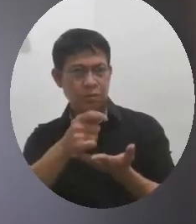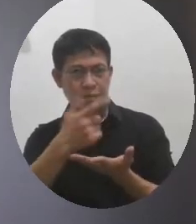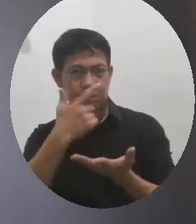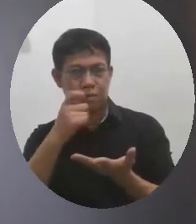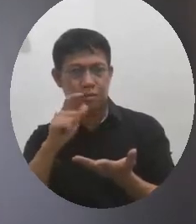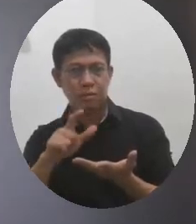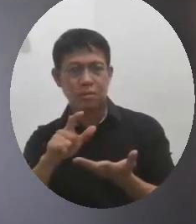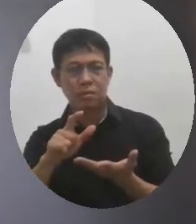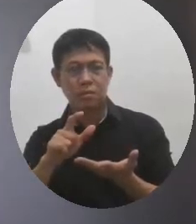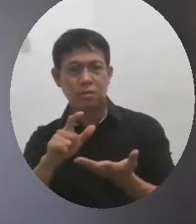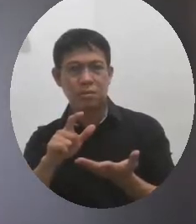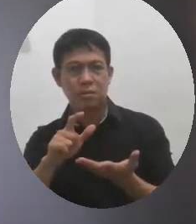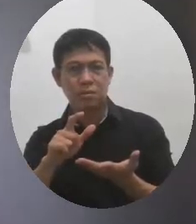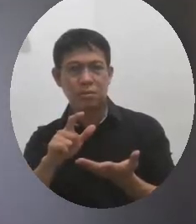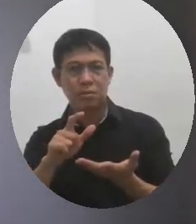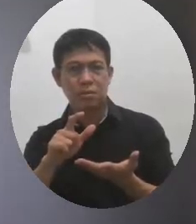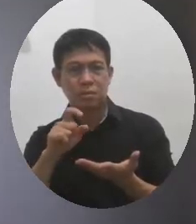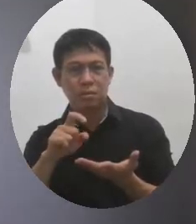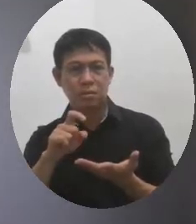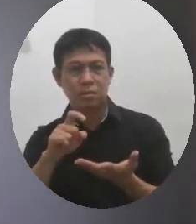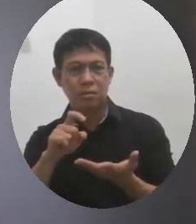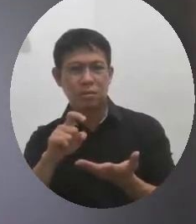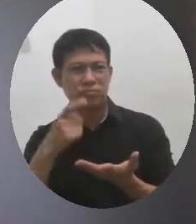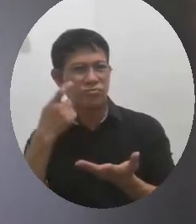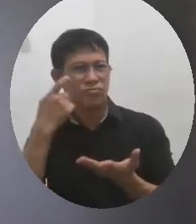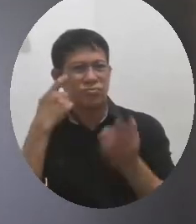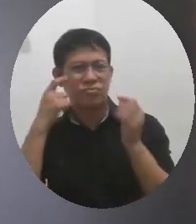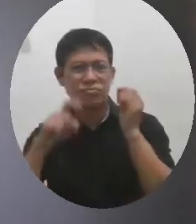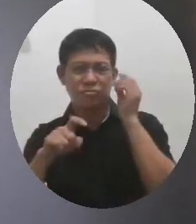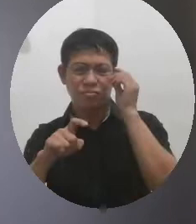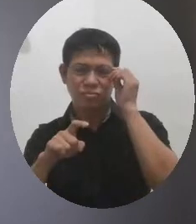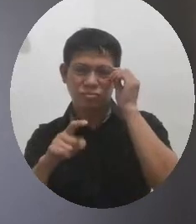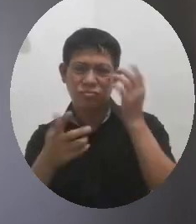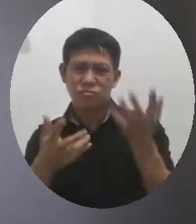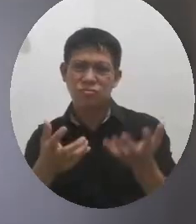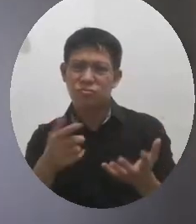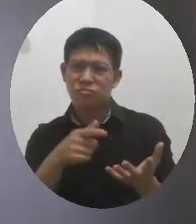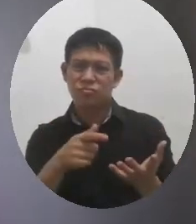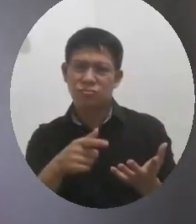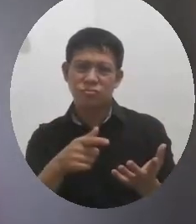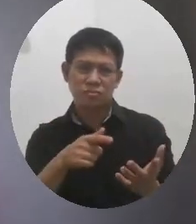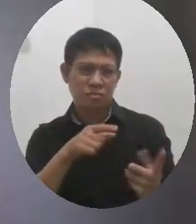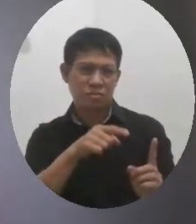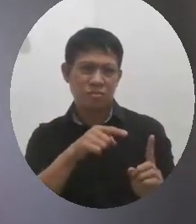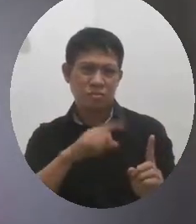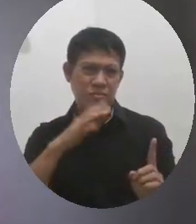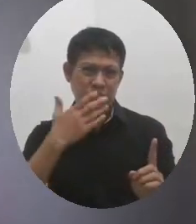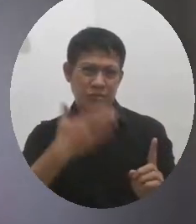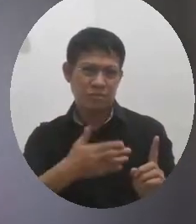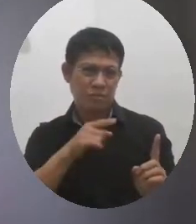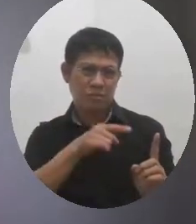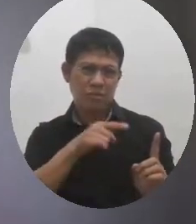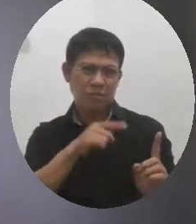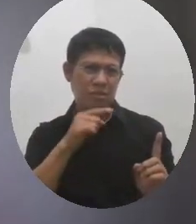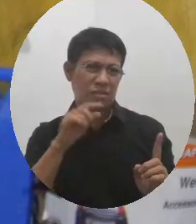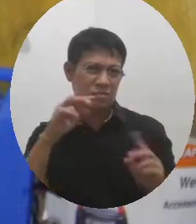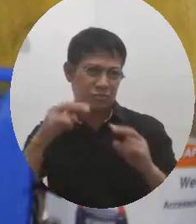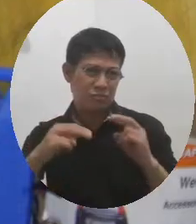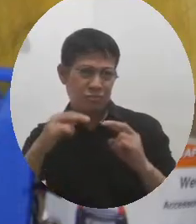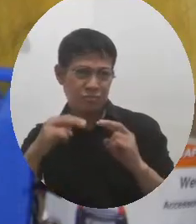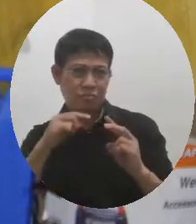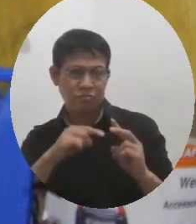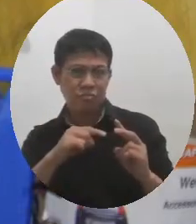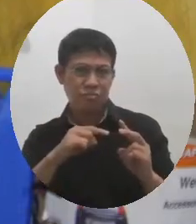mahirap explainin minsan o unawain ang gusto ng bata na merong autism.